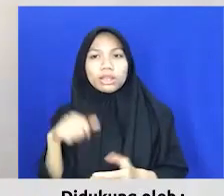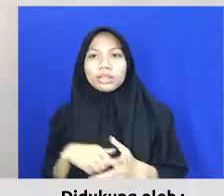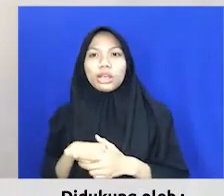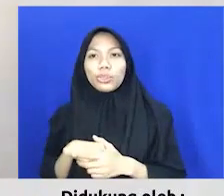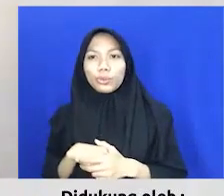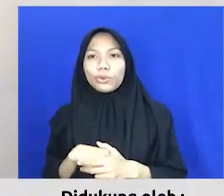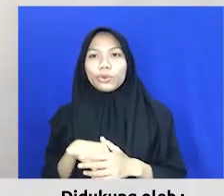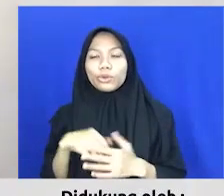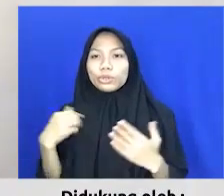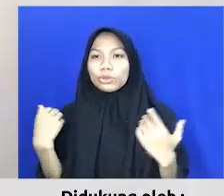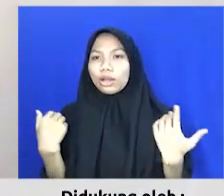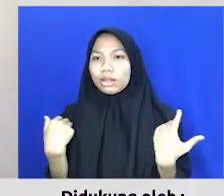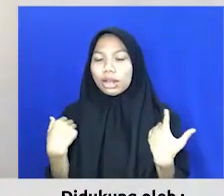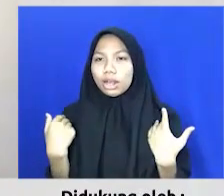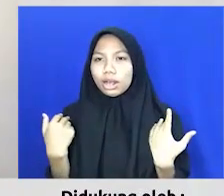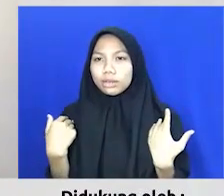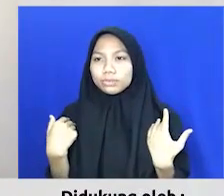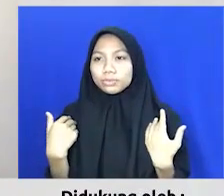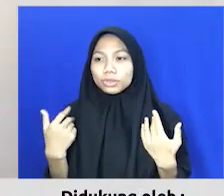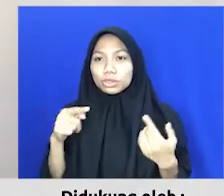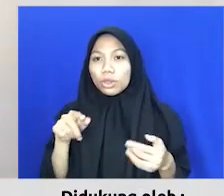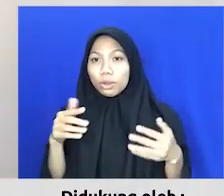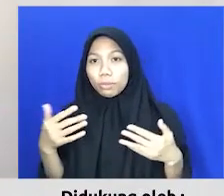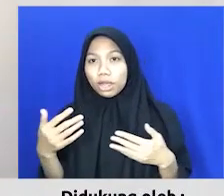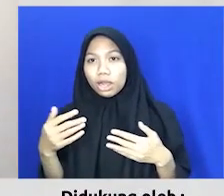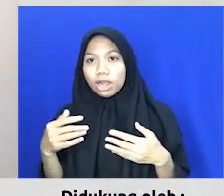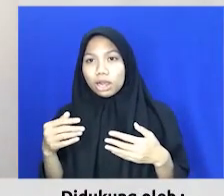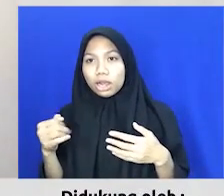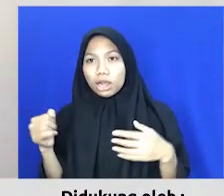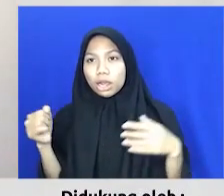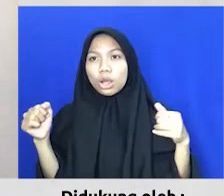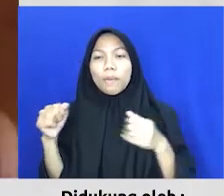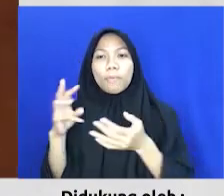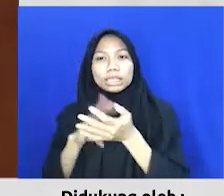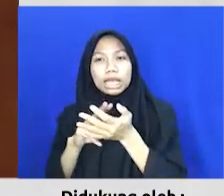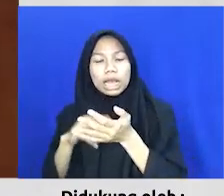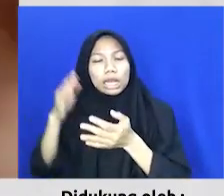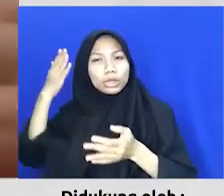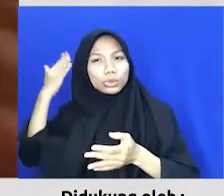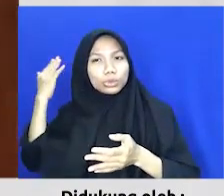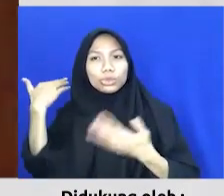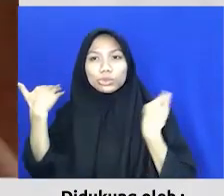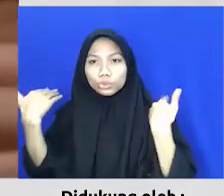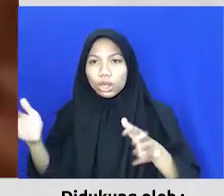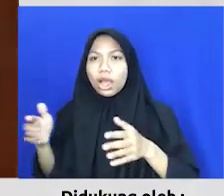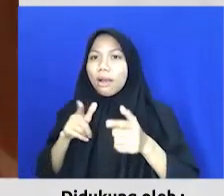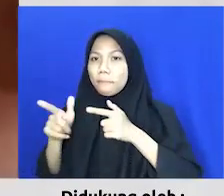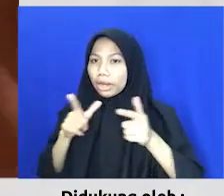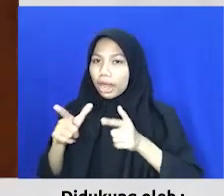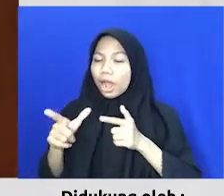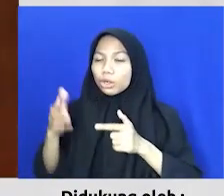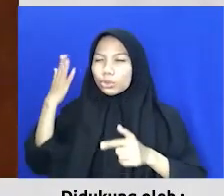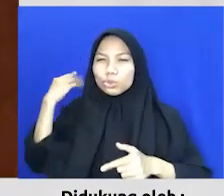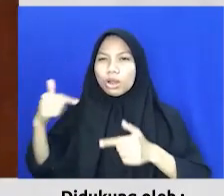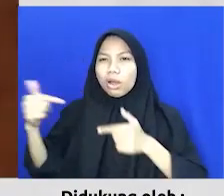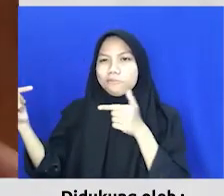peranan. Tiba-tiba yang kecil ini karena dia menyesuaikan diri dengan perkembangan baru, celana pendek, sepatu roda dan